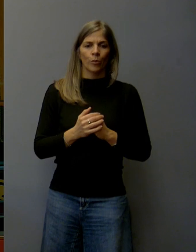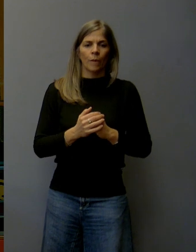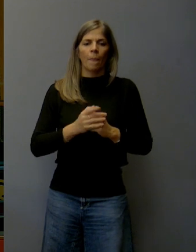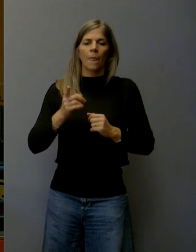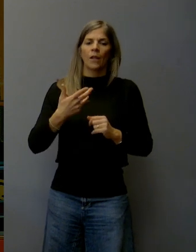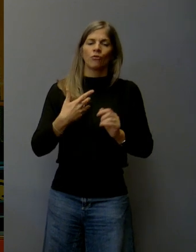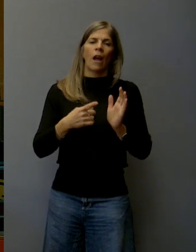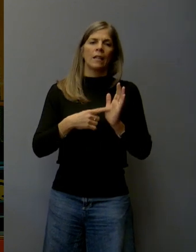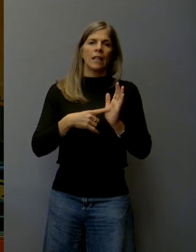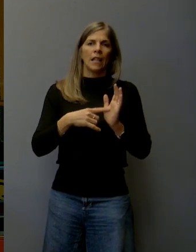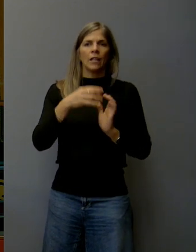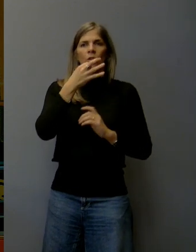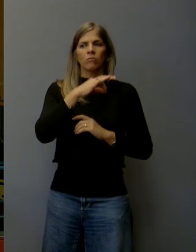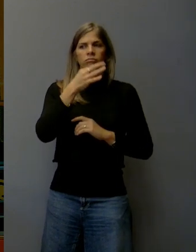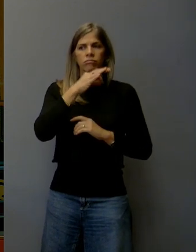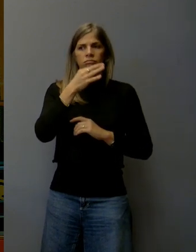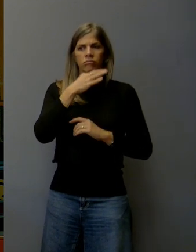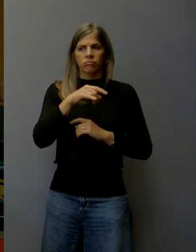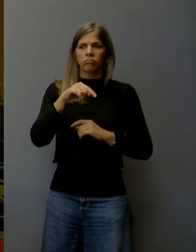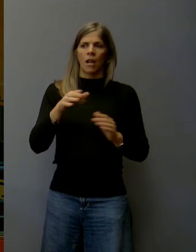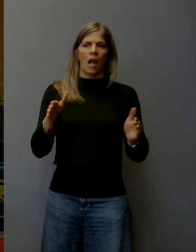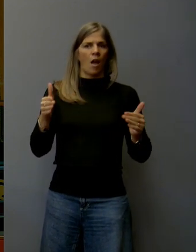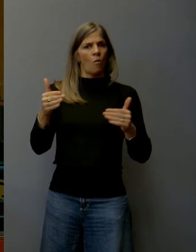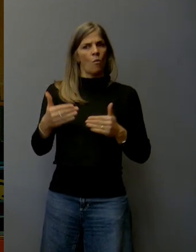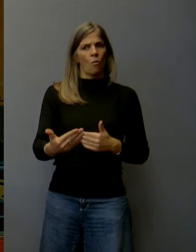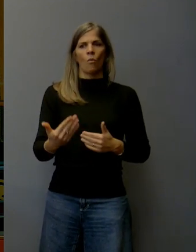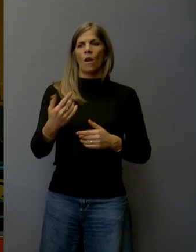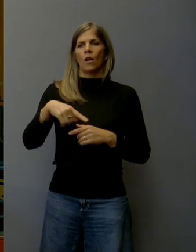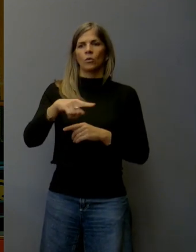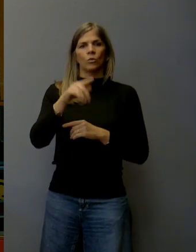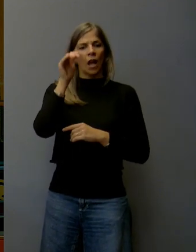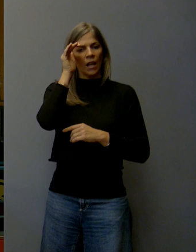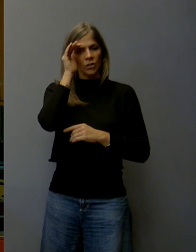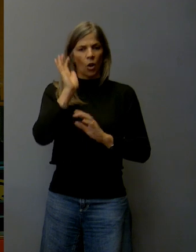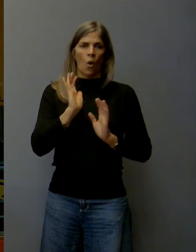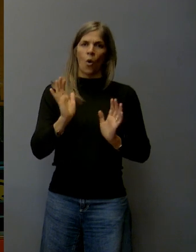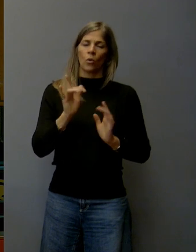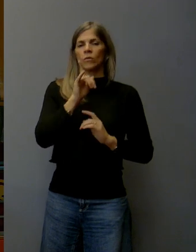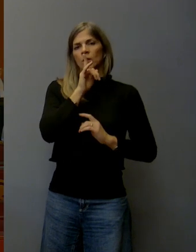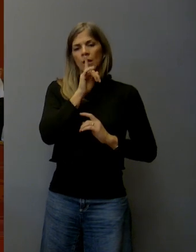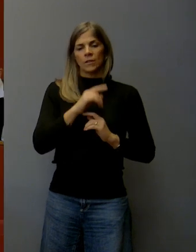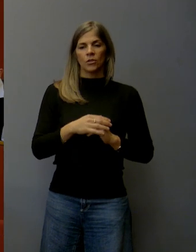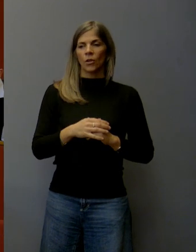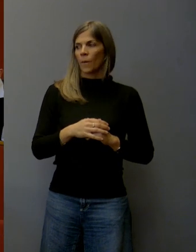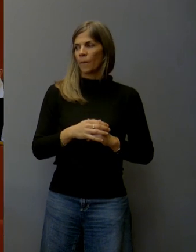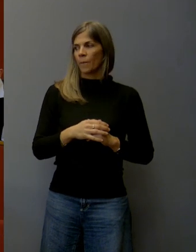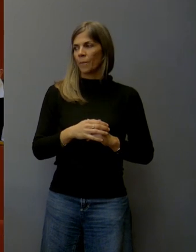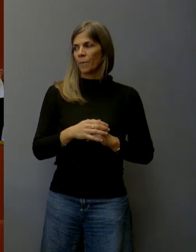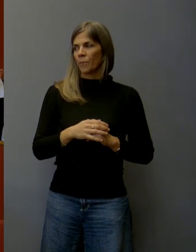in un'aula che sia comunque in ascolto o perlomeno in silenzio Grazie